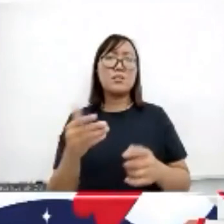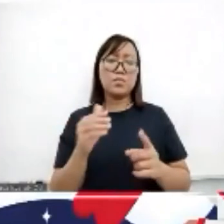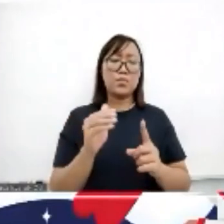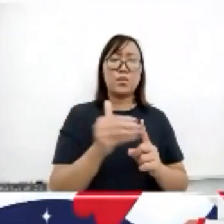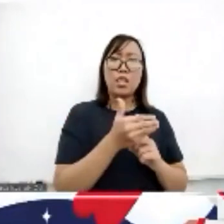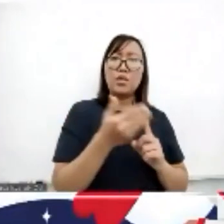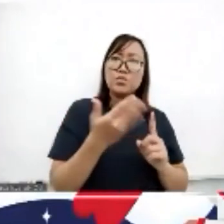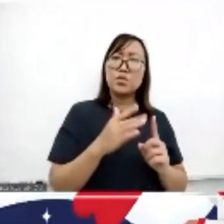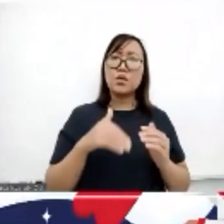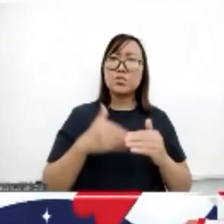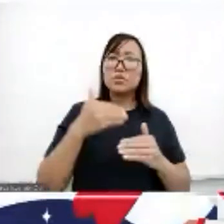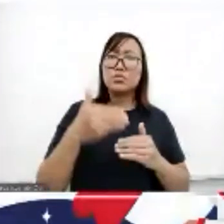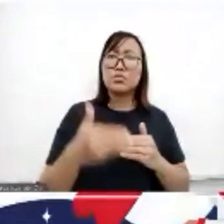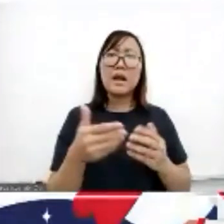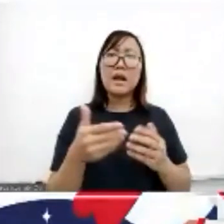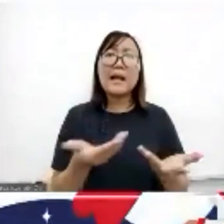kemudian